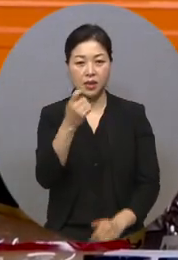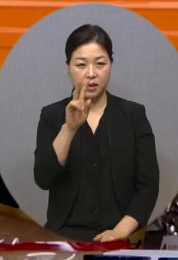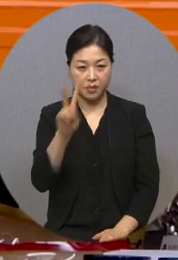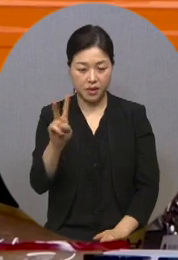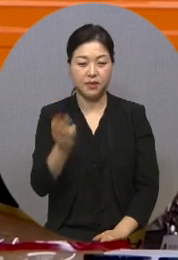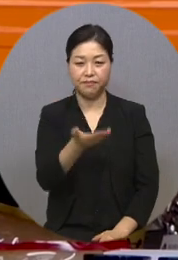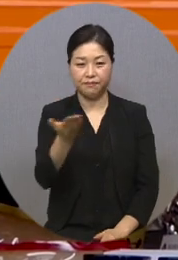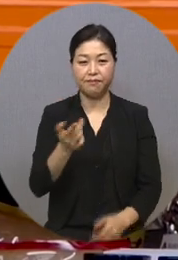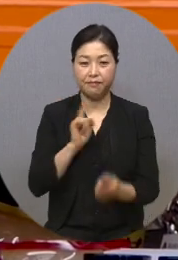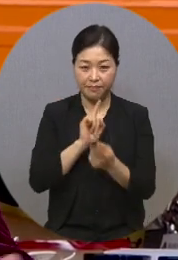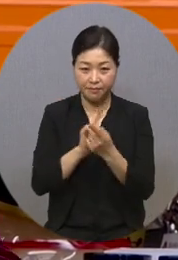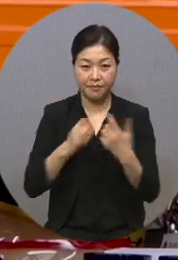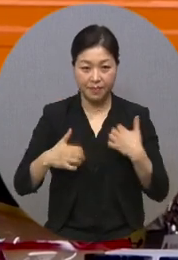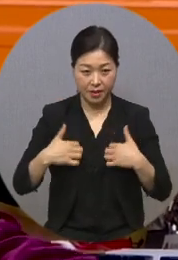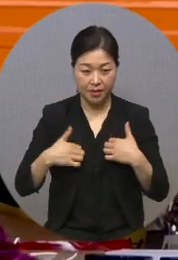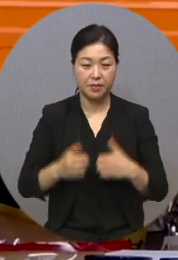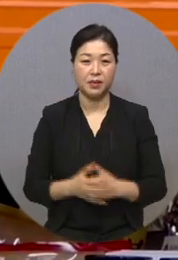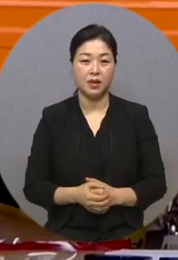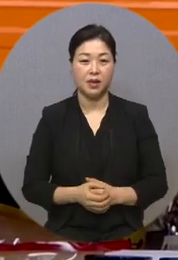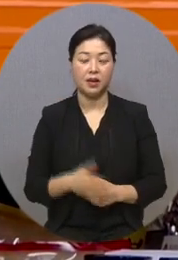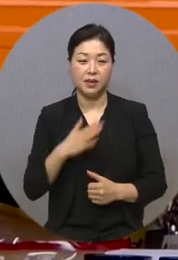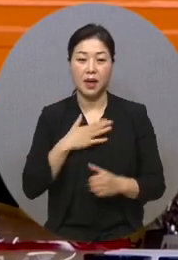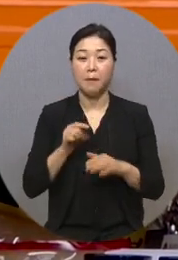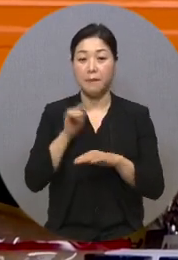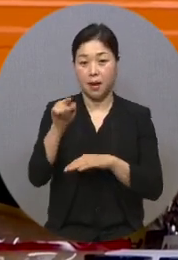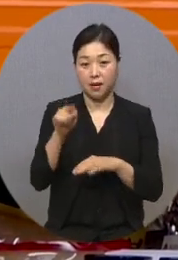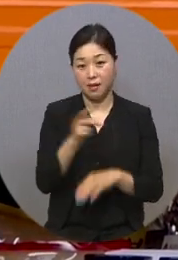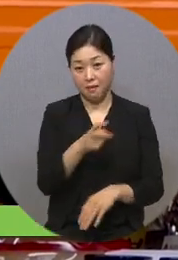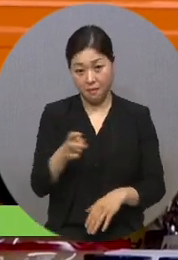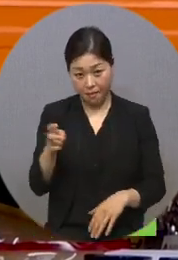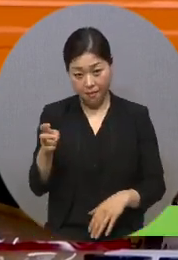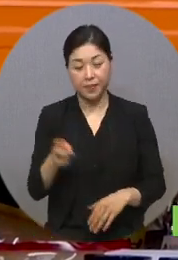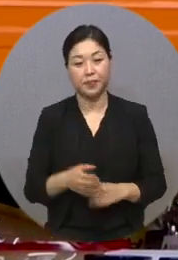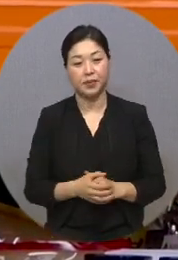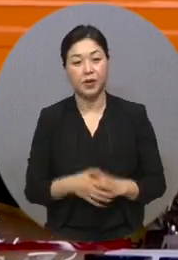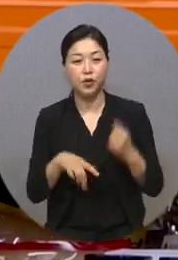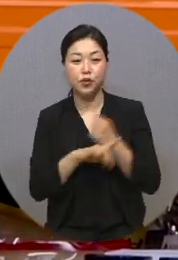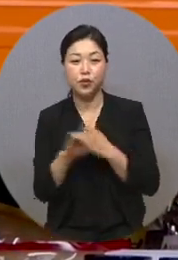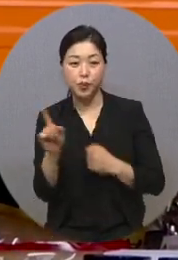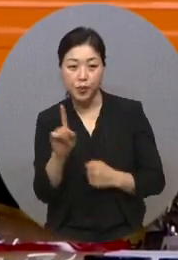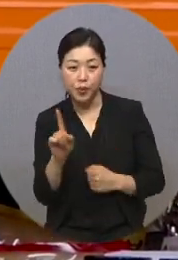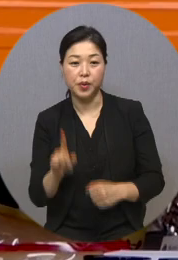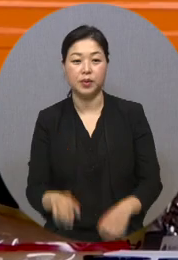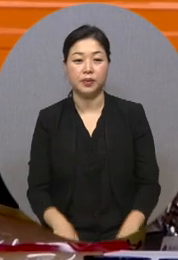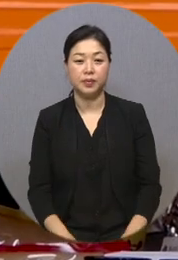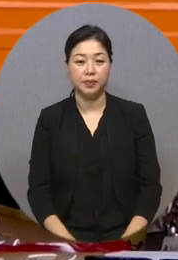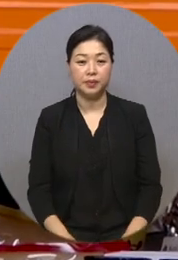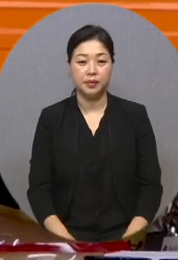이유가 저희가